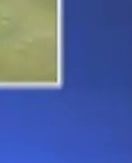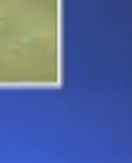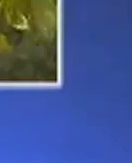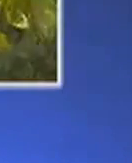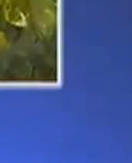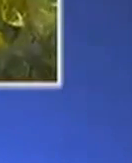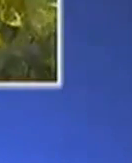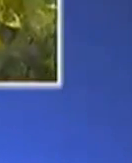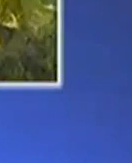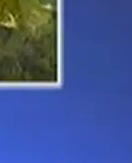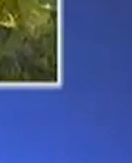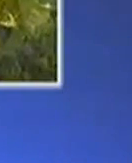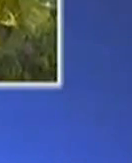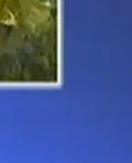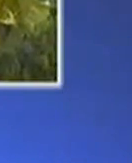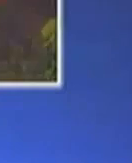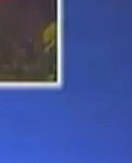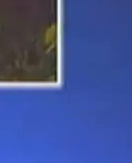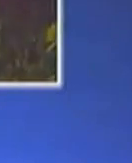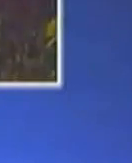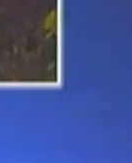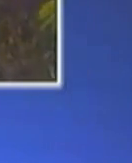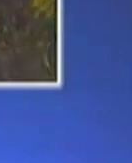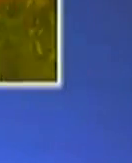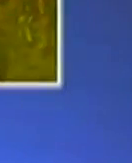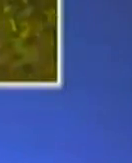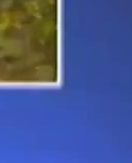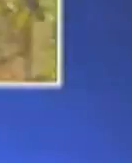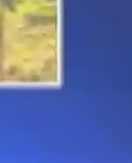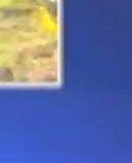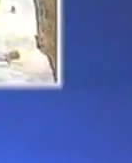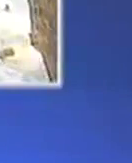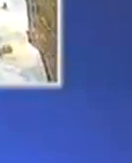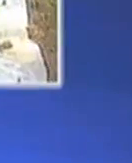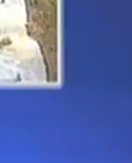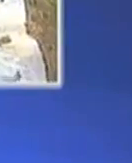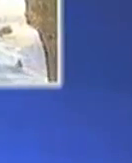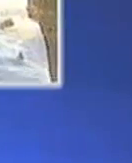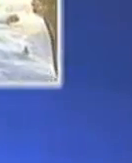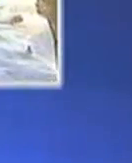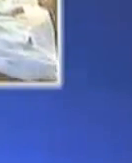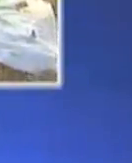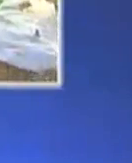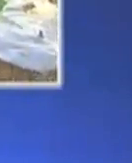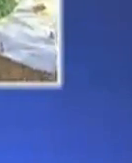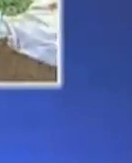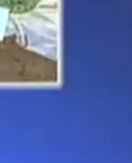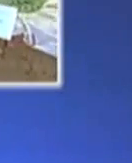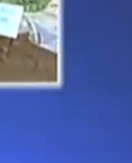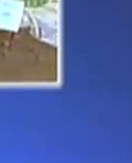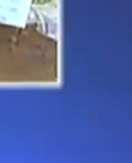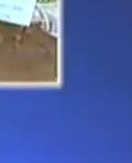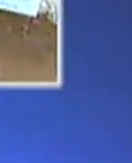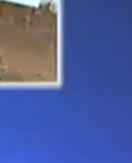ำไร่เลื่อนลอยและการปลูกฟินเปลี่ยนมาปลูกพืชเศรษฐกิจที่เหมาะสมกับพื้นที่ผมอยากจะเชิญชวนให้พวกเราทุกค